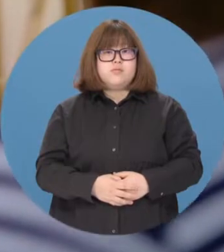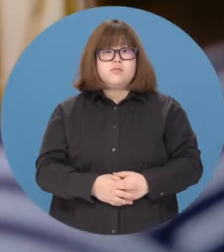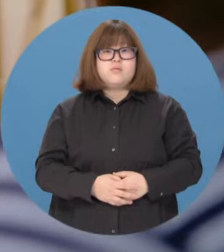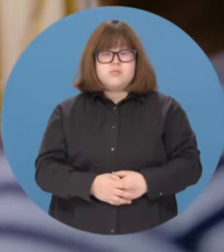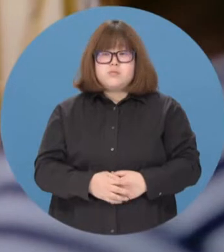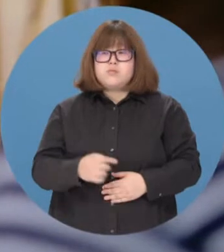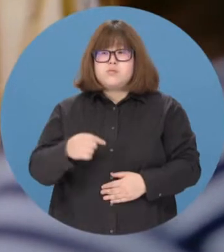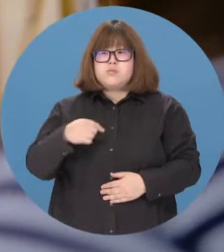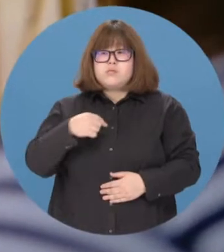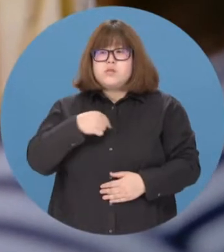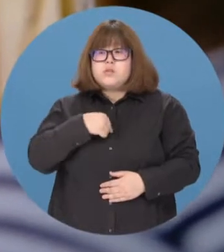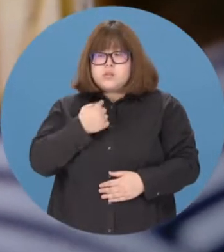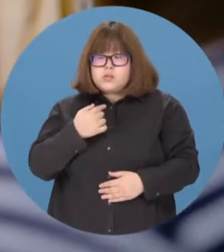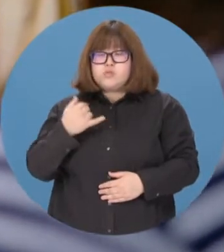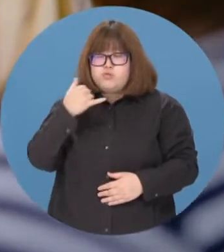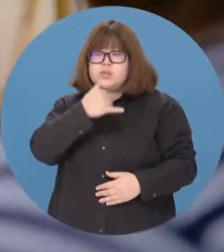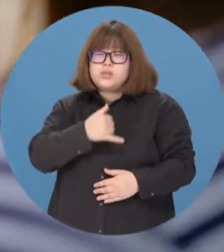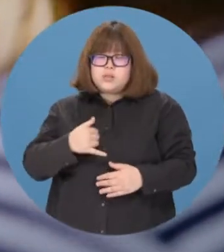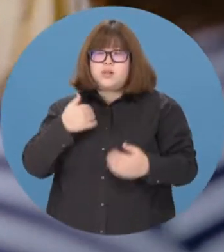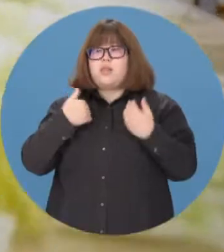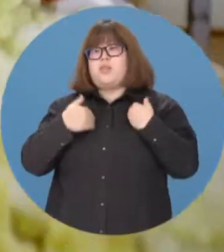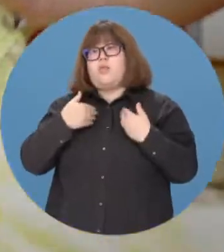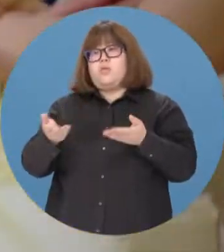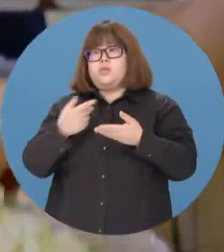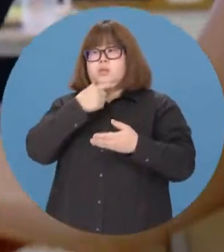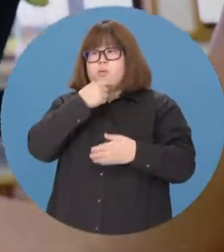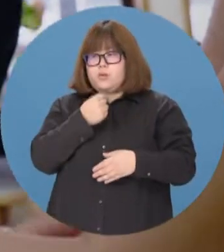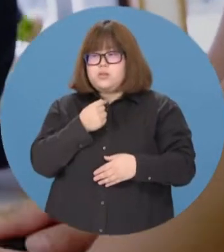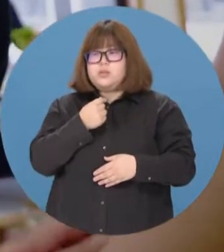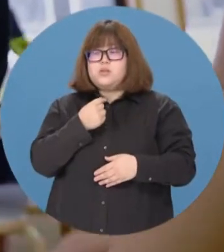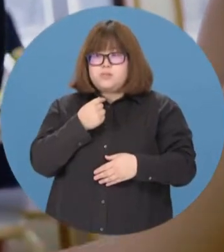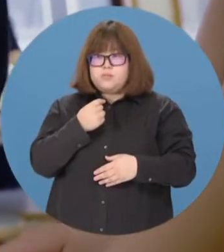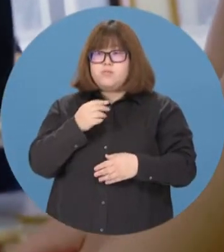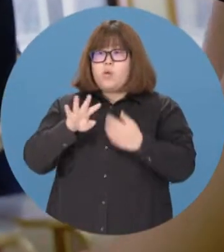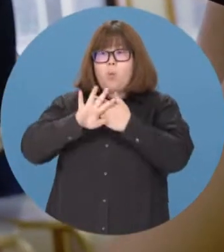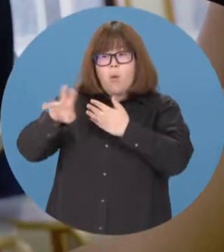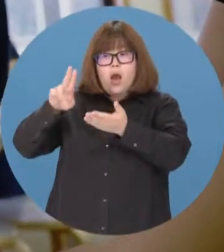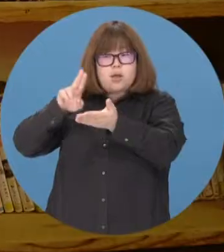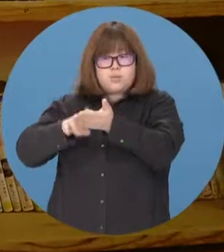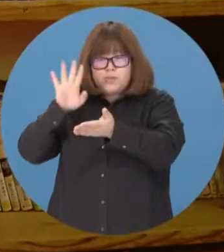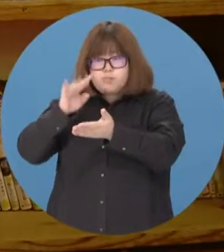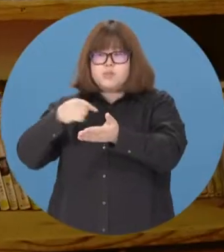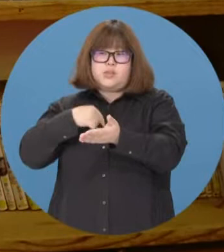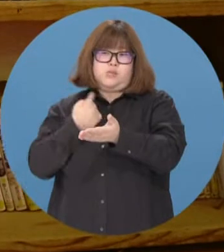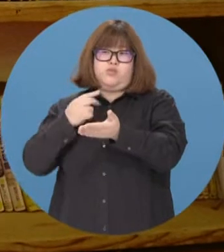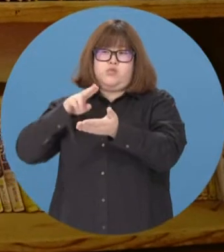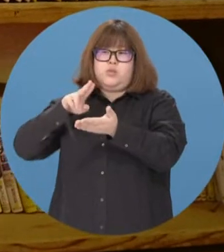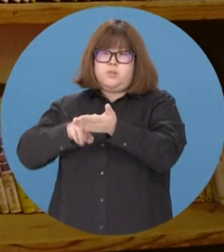自分の人生を楽しんでほしいので、人に決められずに、